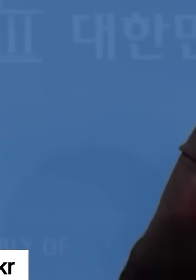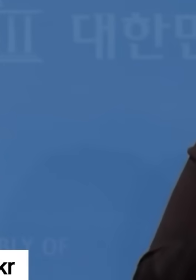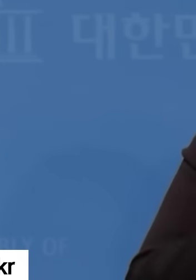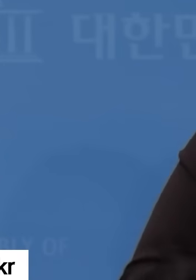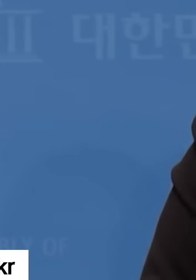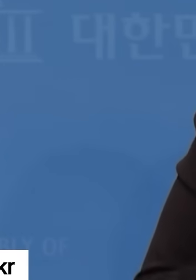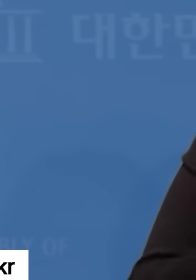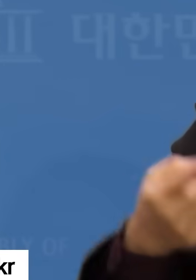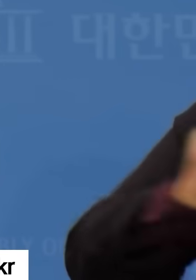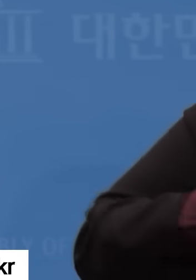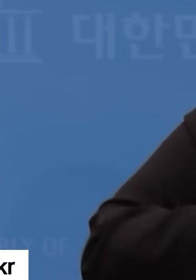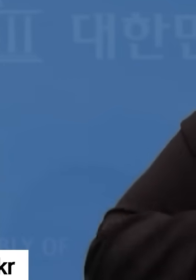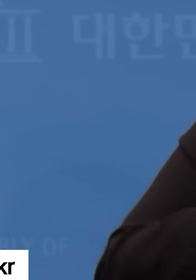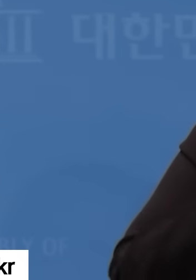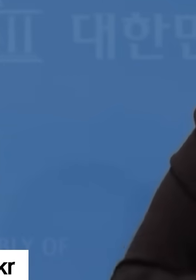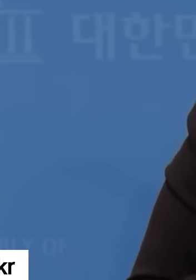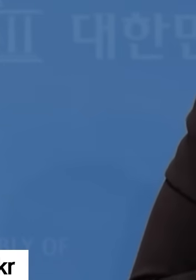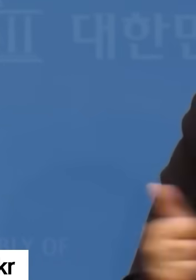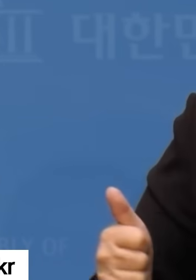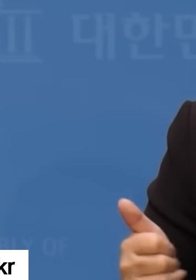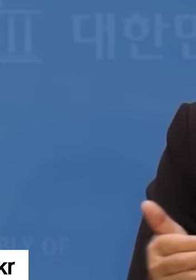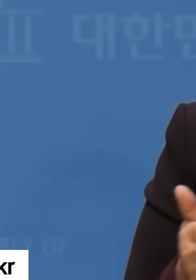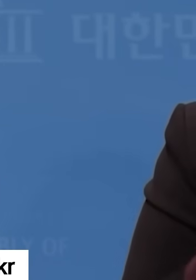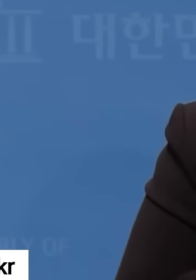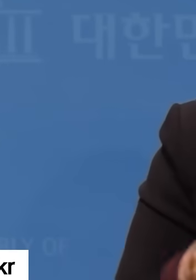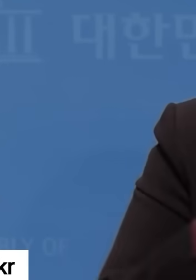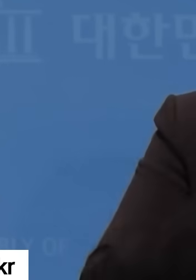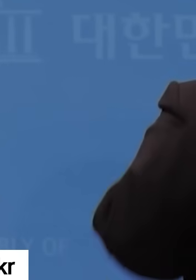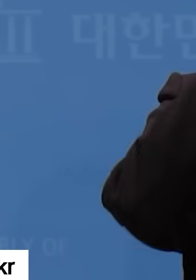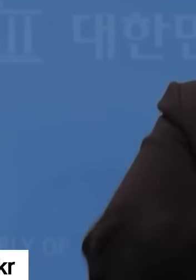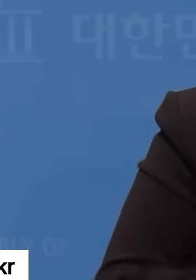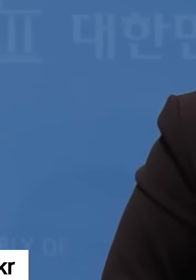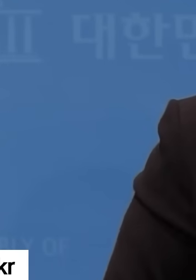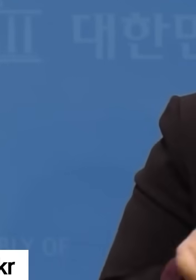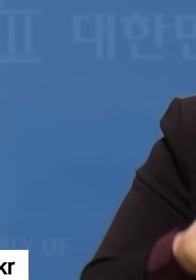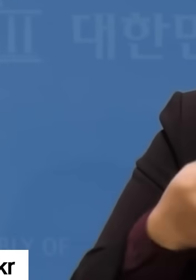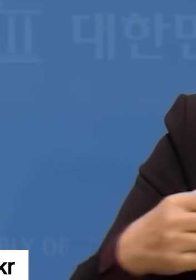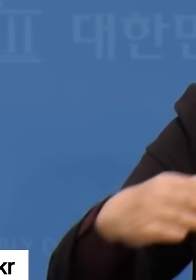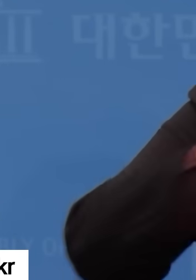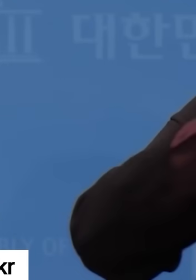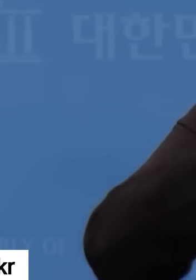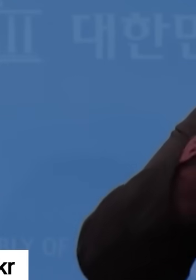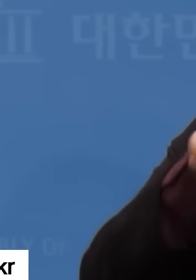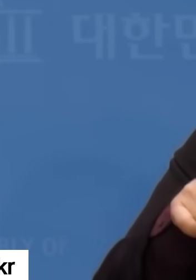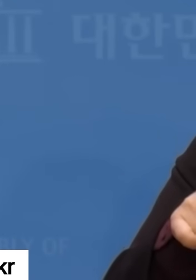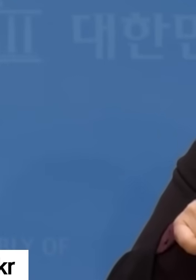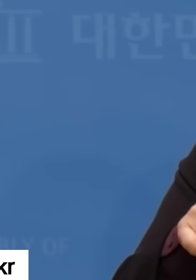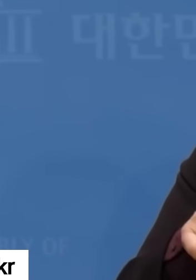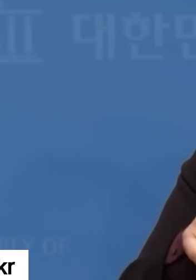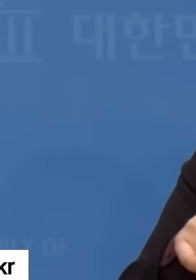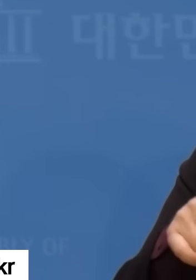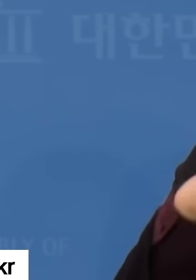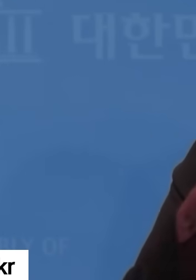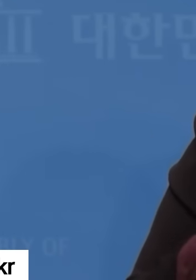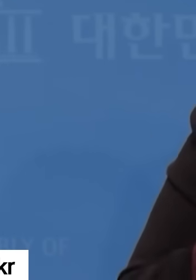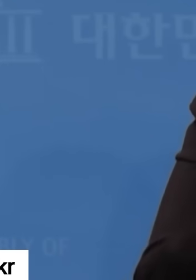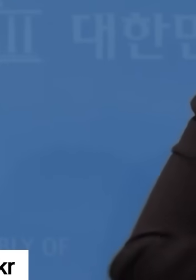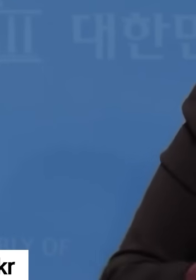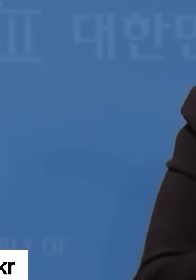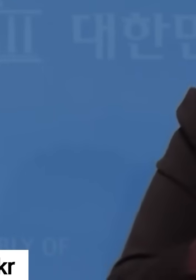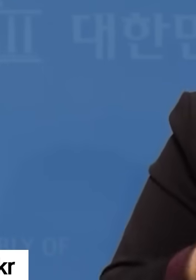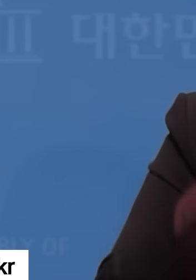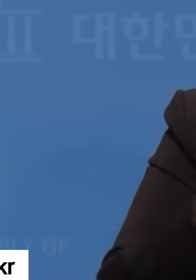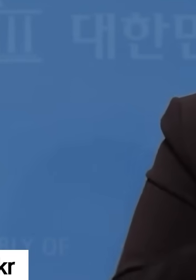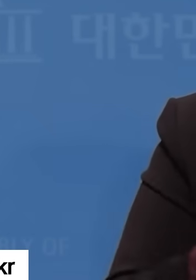때문에 많이 힘들었었습니다. 지금도 가해자들을 조롱하며 자유롭게 손가락 살인을 하고